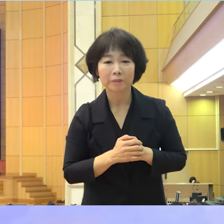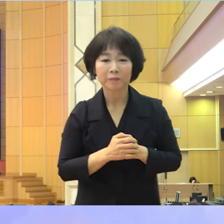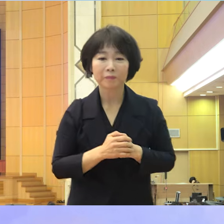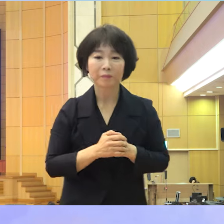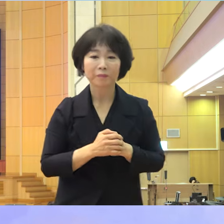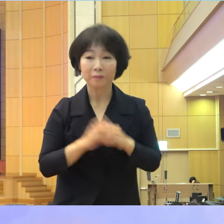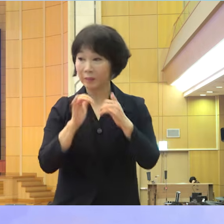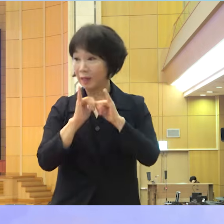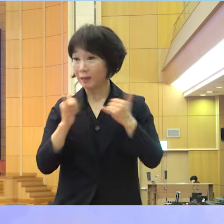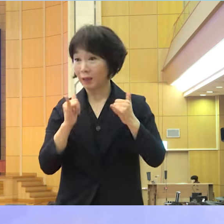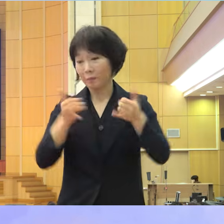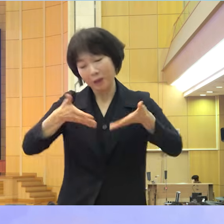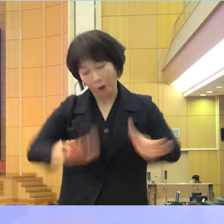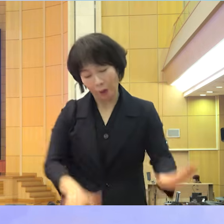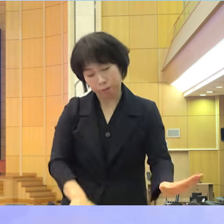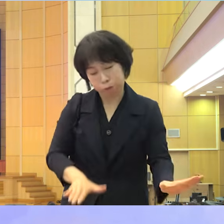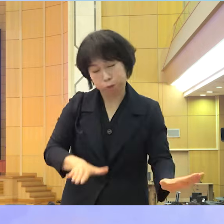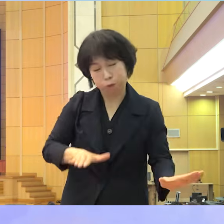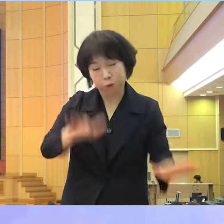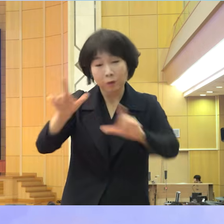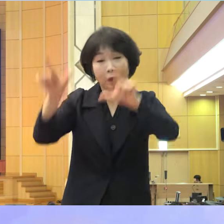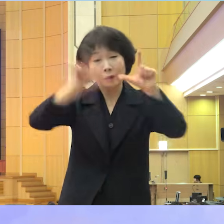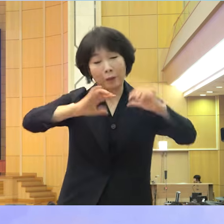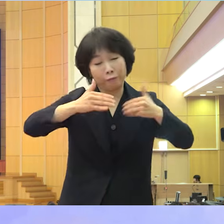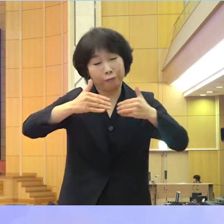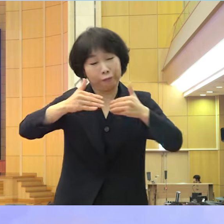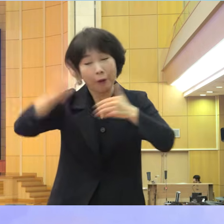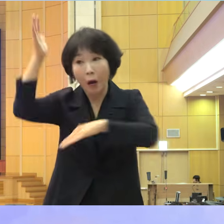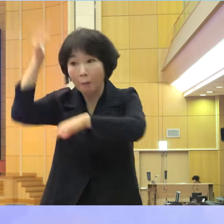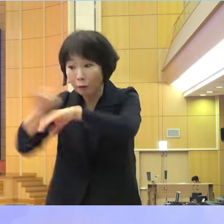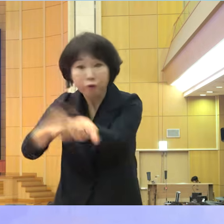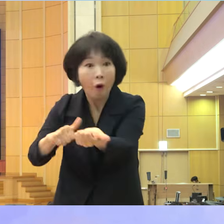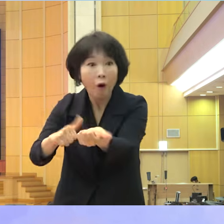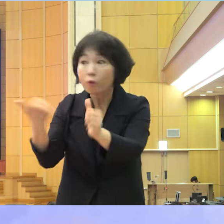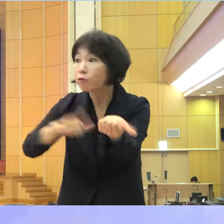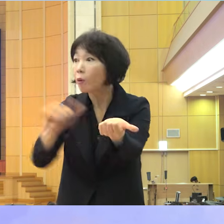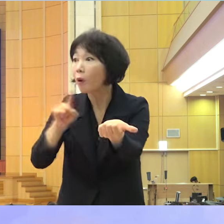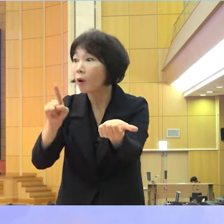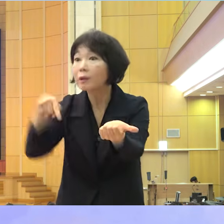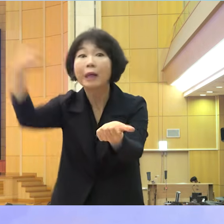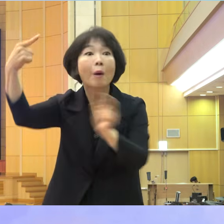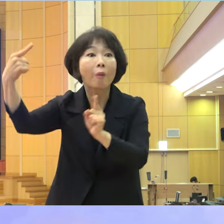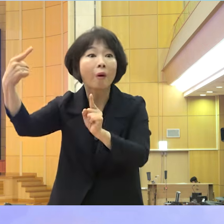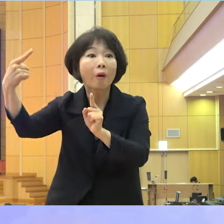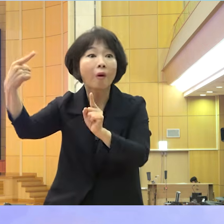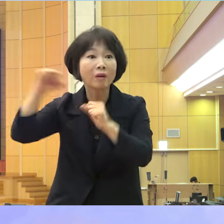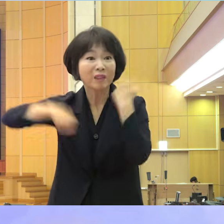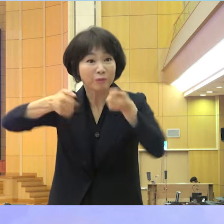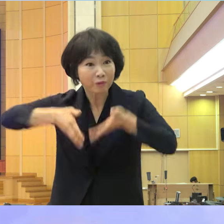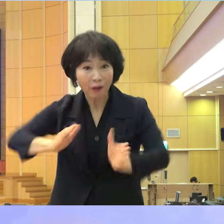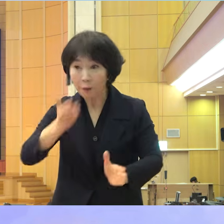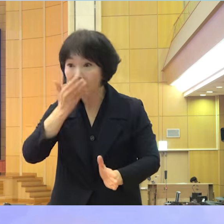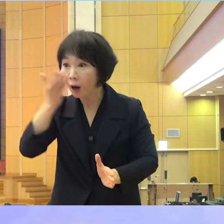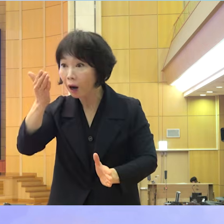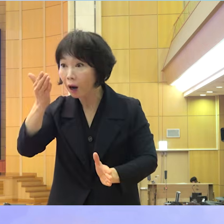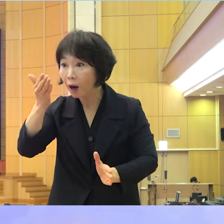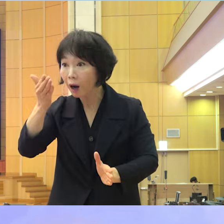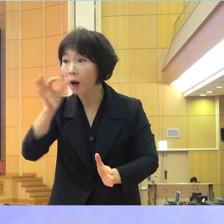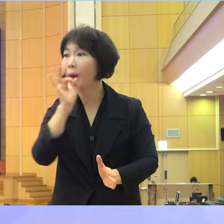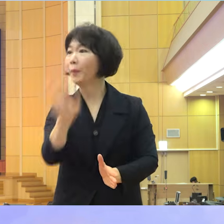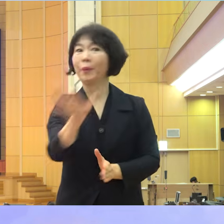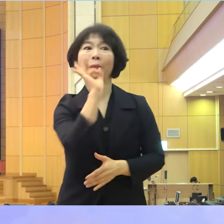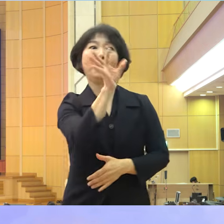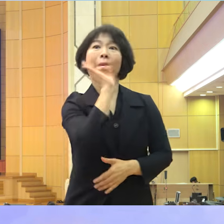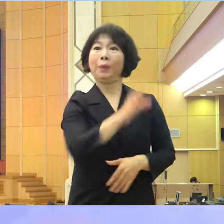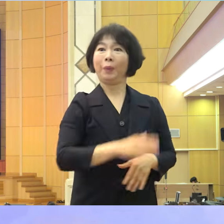윤회설처럼 사람이 살다가 짐승으로 태어날 수도 있고 또 사람으로도 태어날 수 있다. 이래서 인도